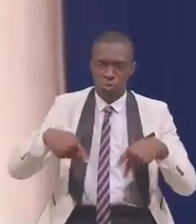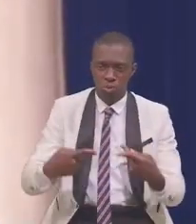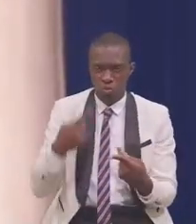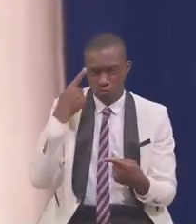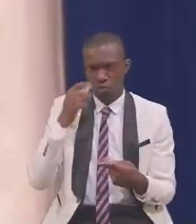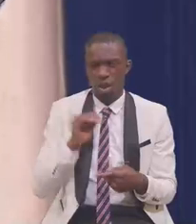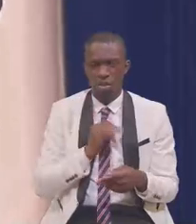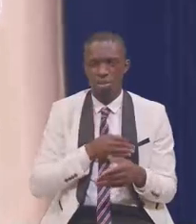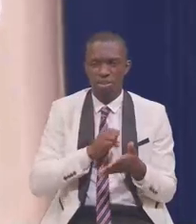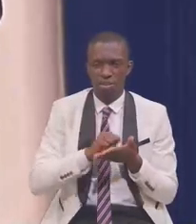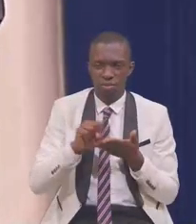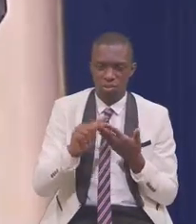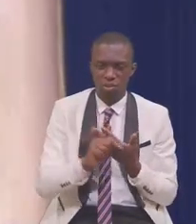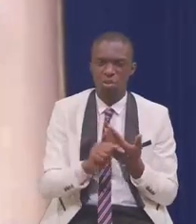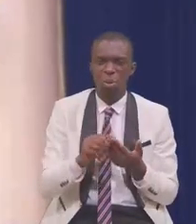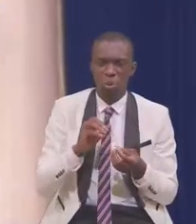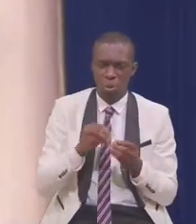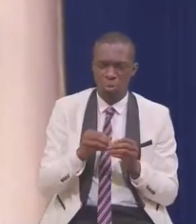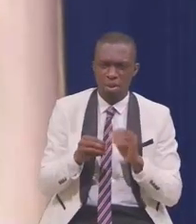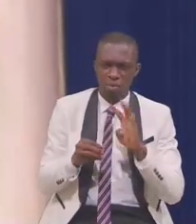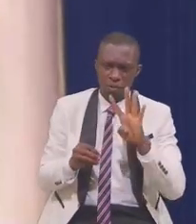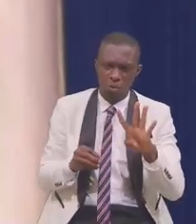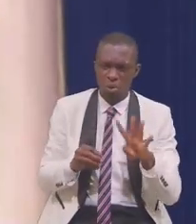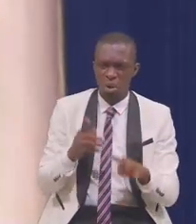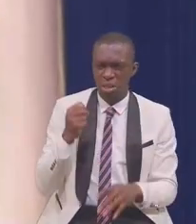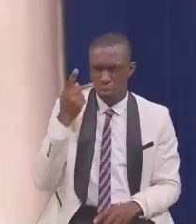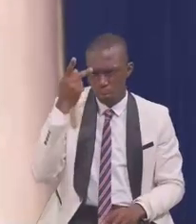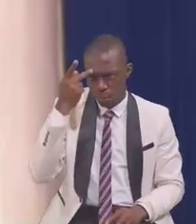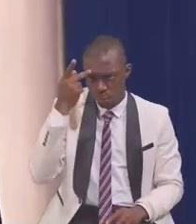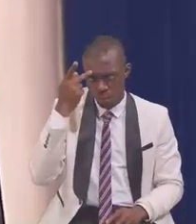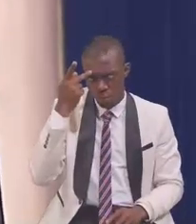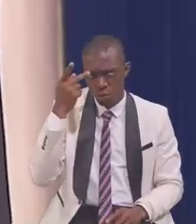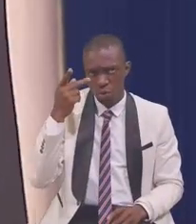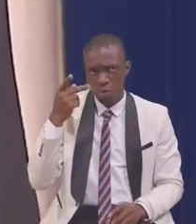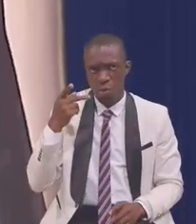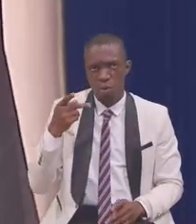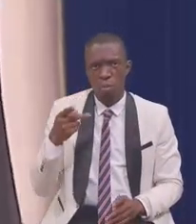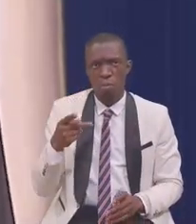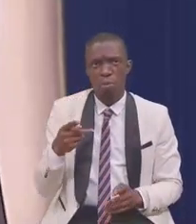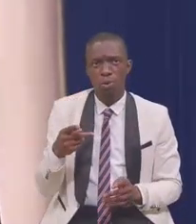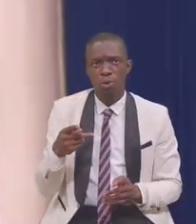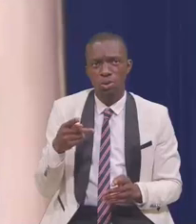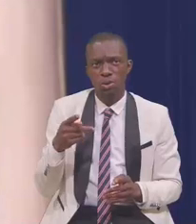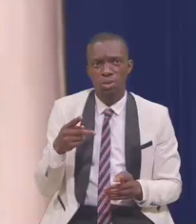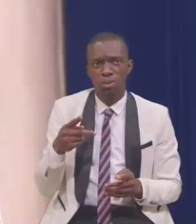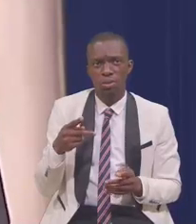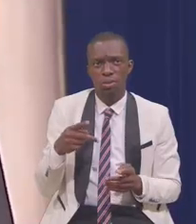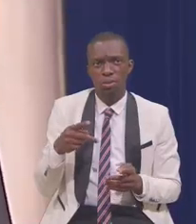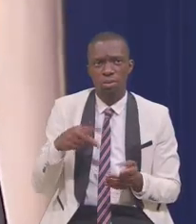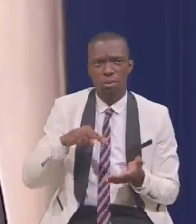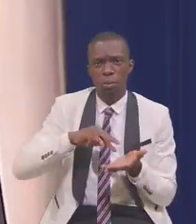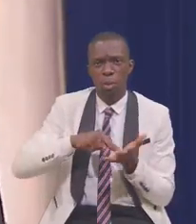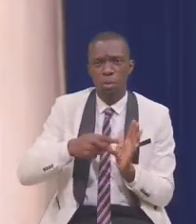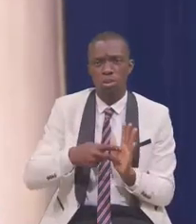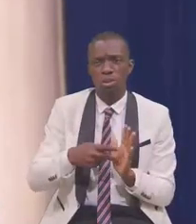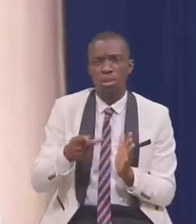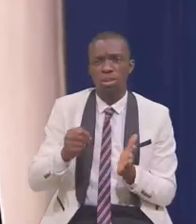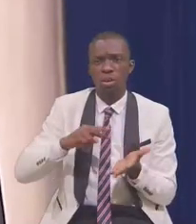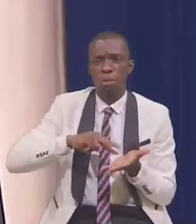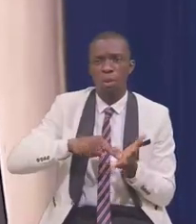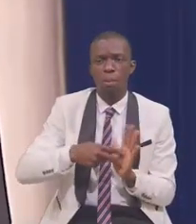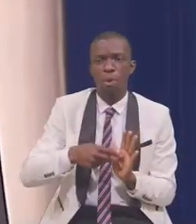sanctification. Toute chose a un objectif. Ce que Christ a fait a un objectif. Il nous a sauvés. Non, ça ne suffit pas.